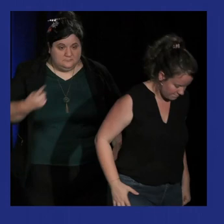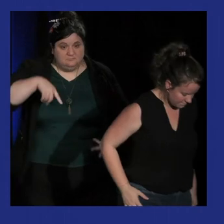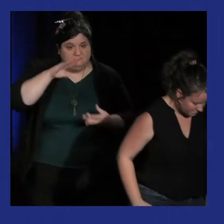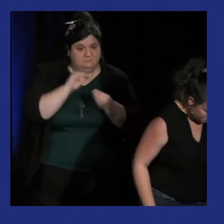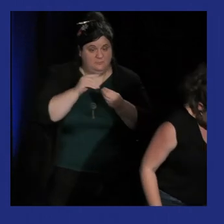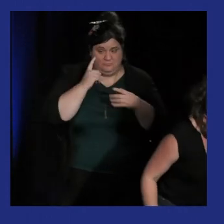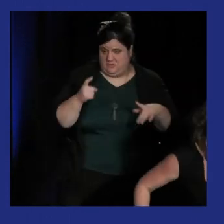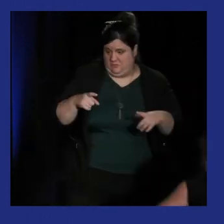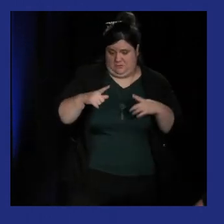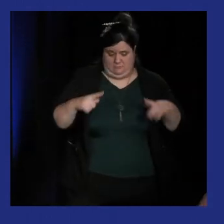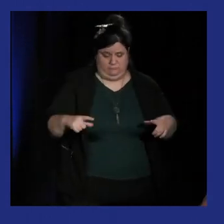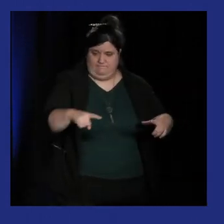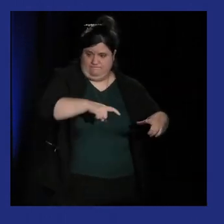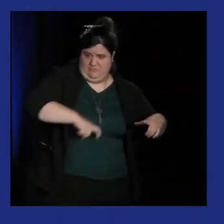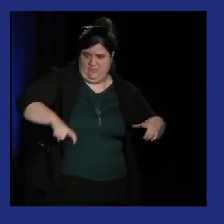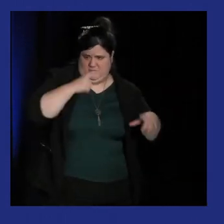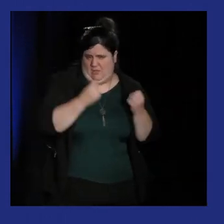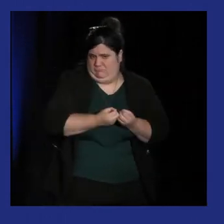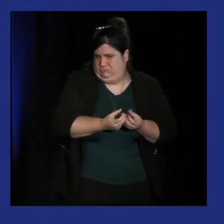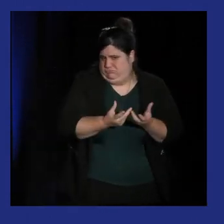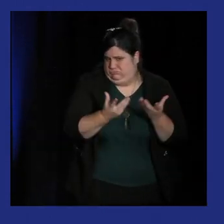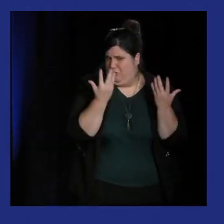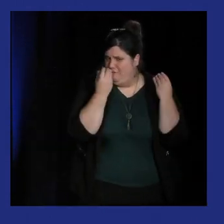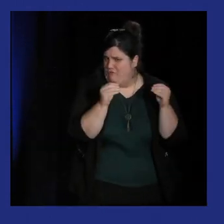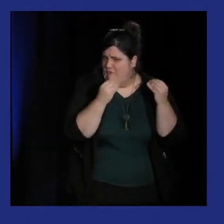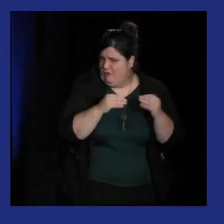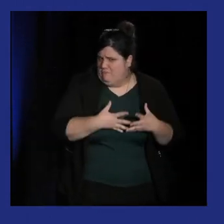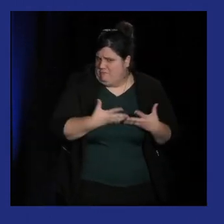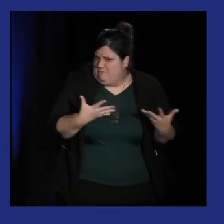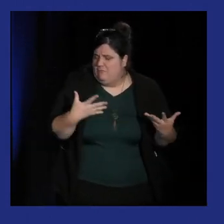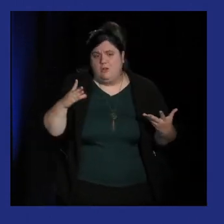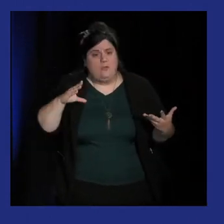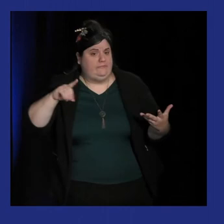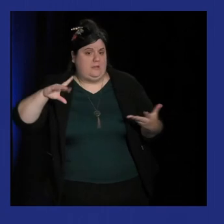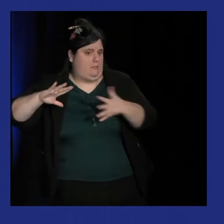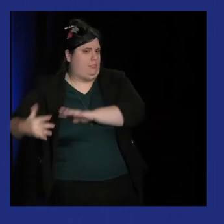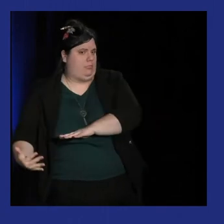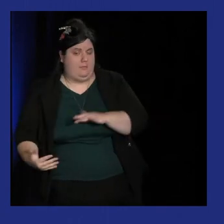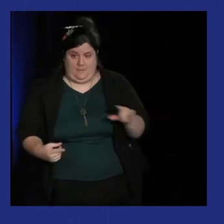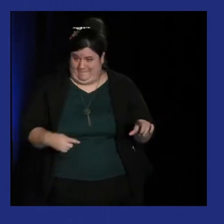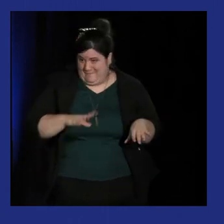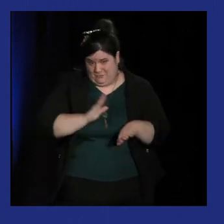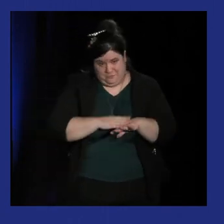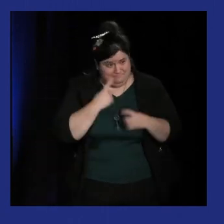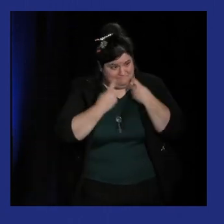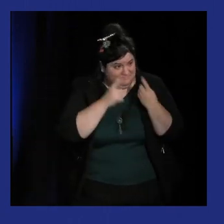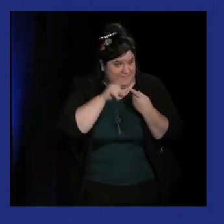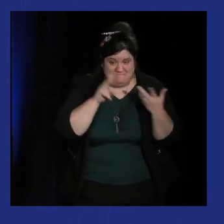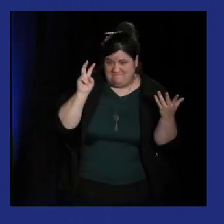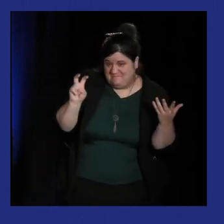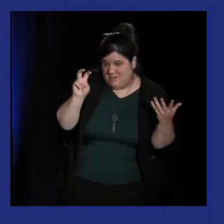c'est une grosse partie de notre notre activité de notre économie c'est pas forcément ce qu'il y a de plus vert non plus